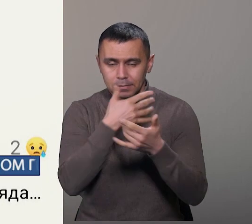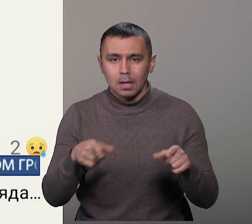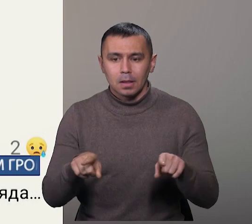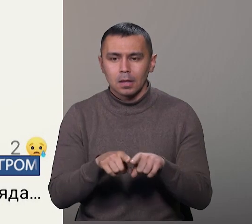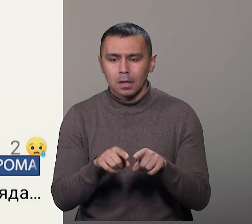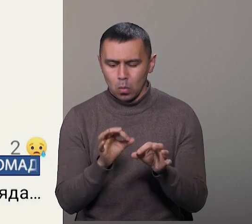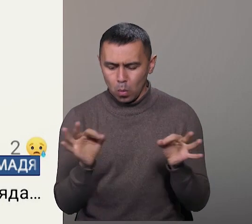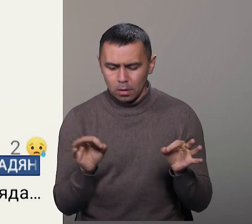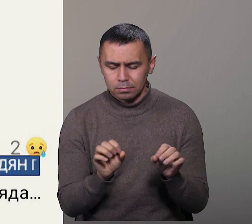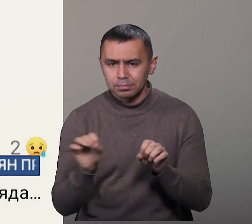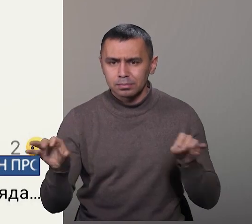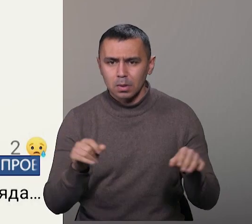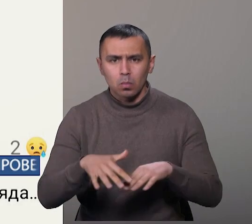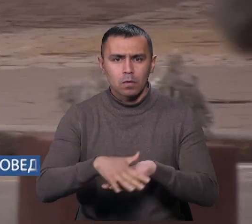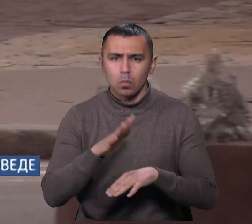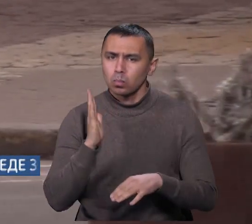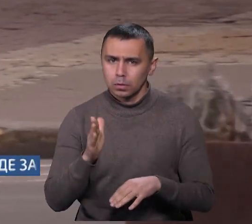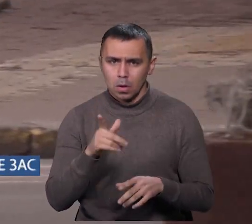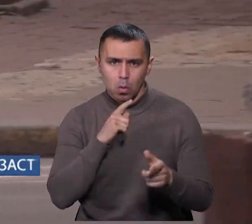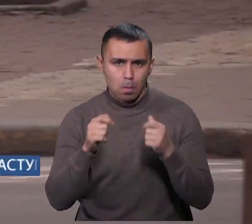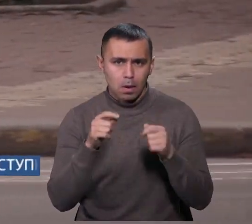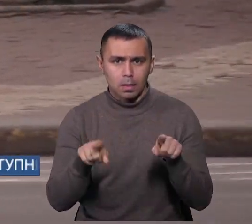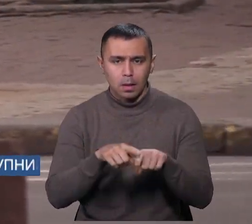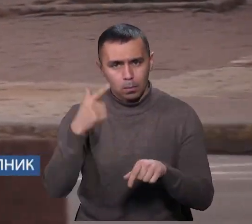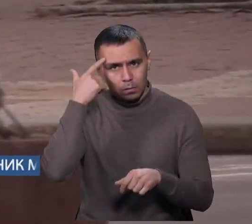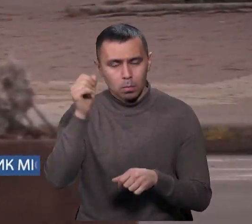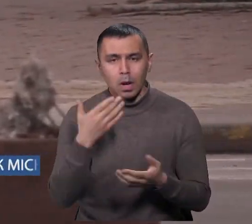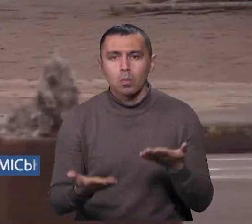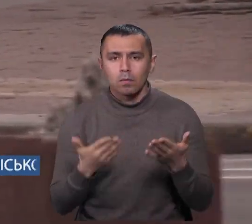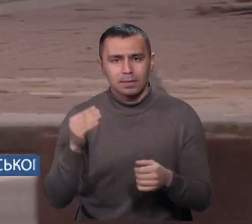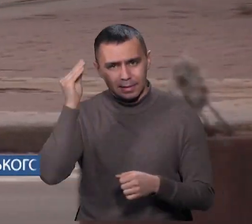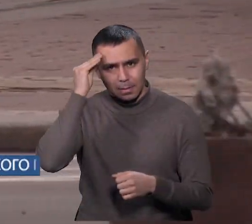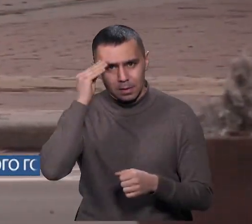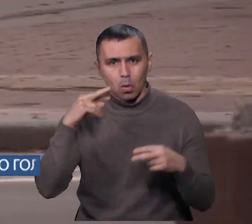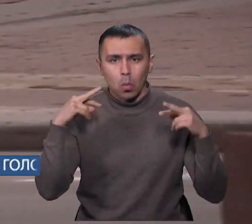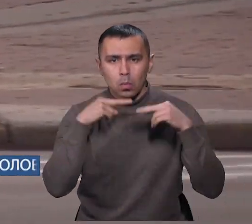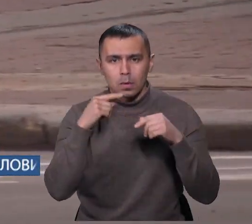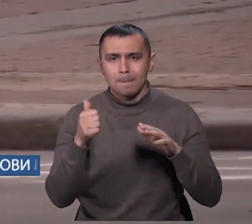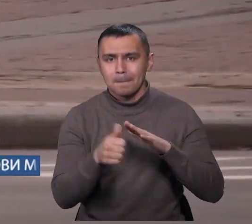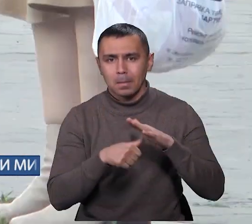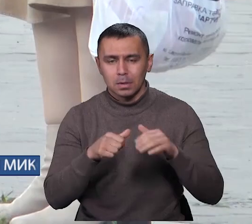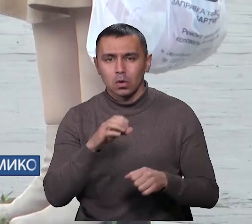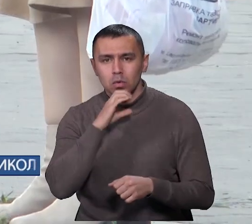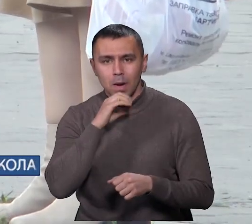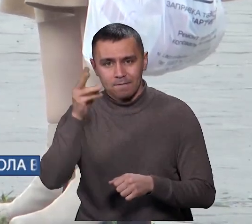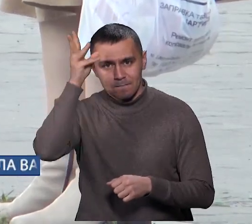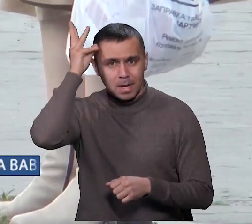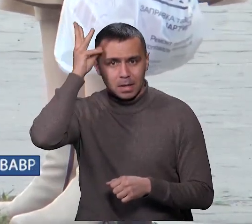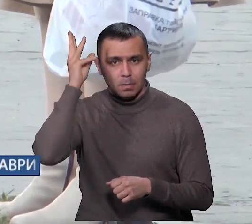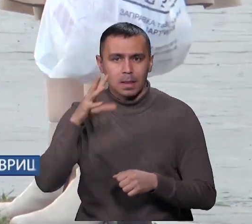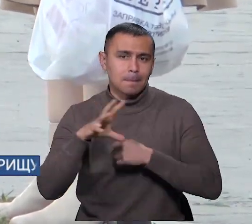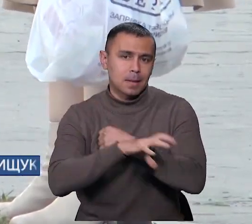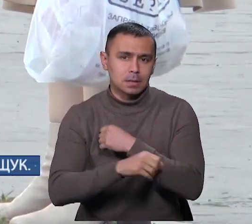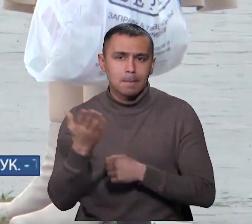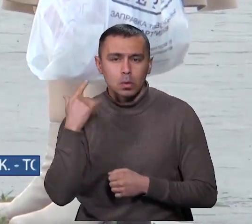кульки розкидані по дворам, будьте обережні. Такі повідомлення про ймовірно навмисне отруєння безпритульних собак у Хмельницькому